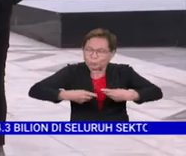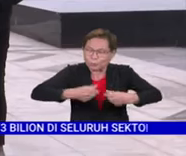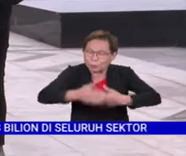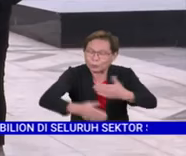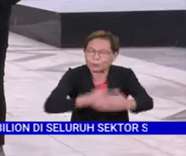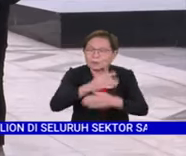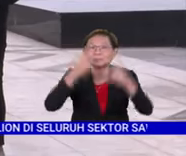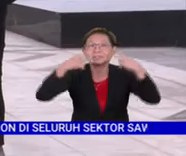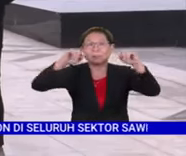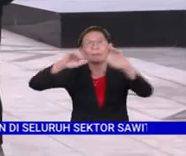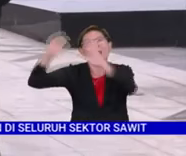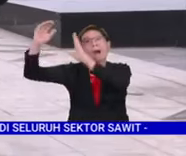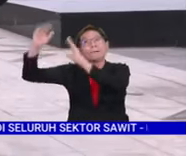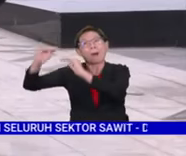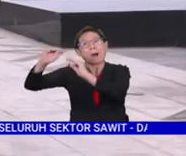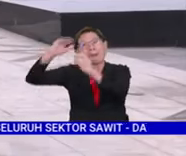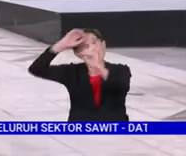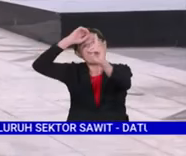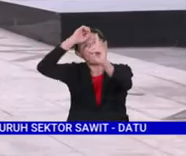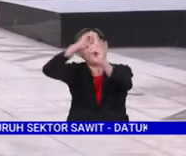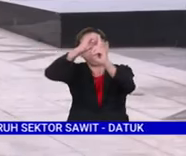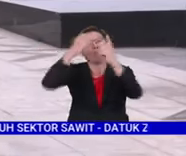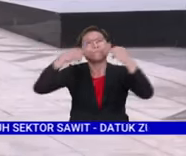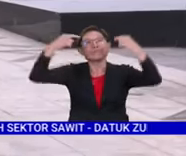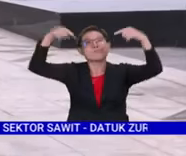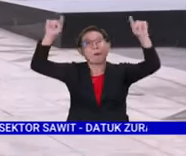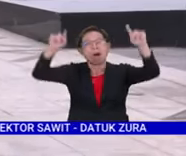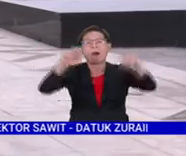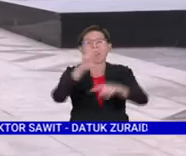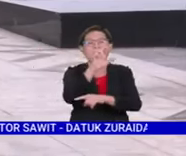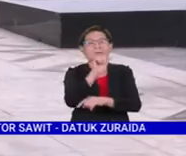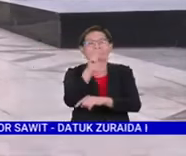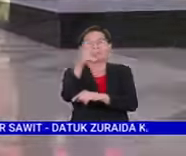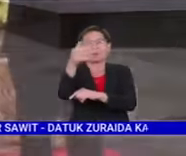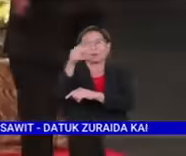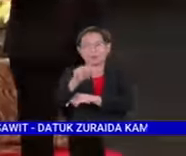aspirasi kerajaan. Ravin Sanmugam, RTM.